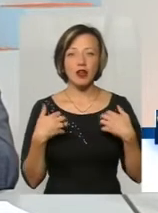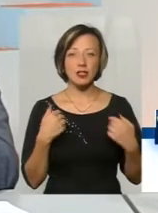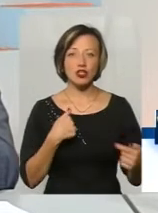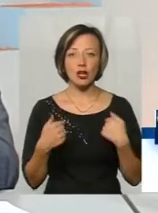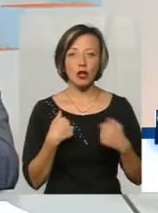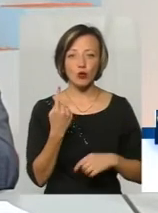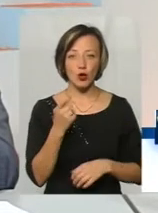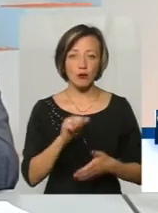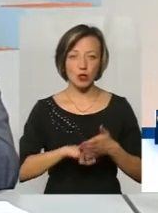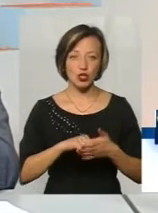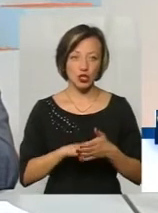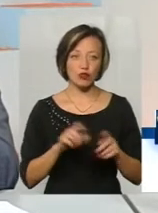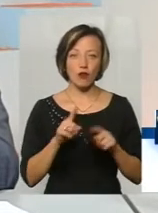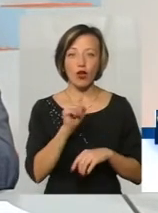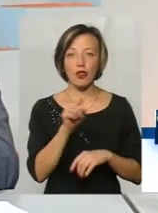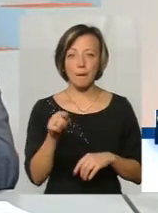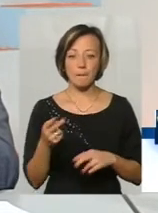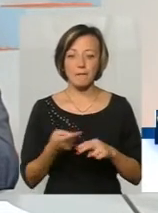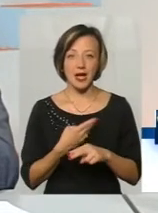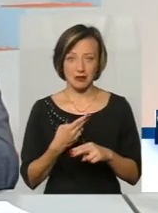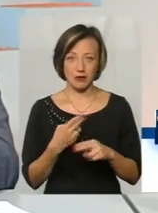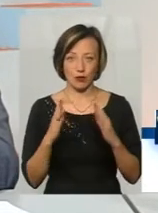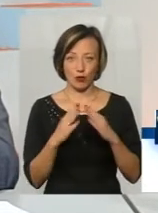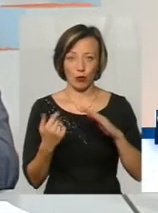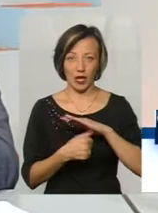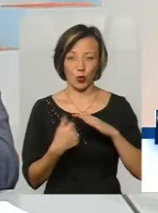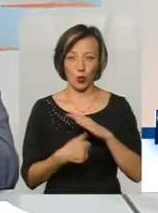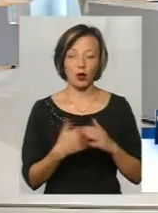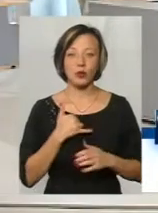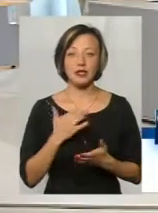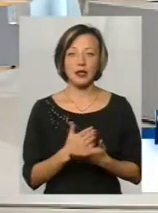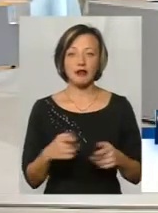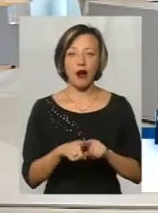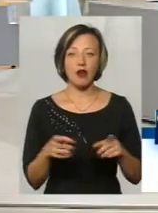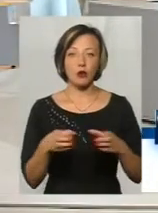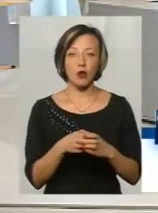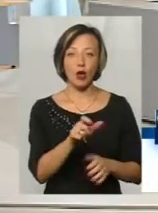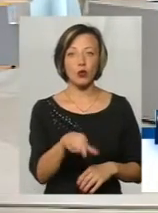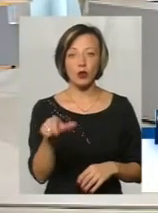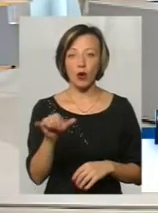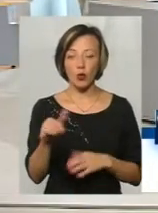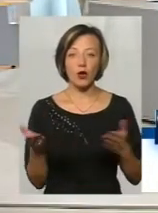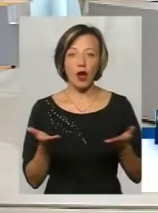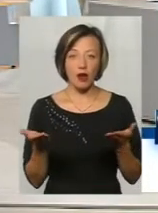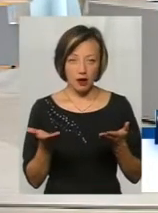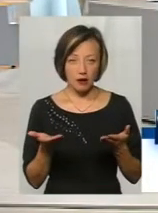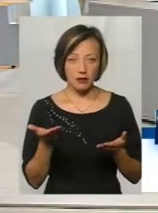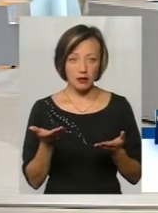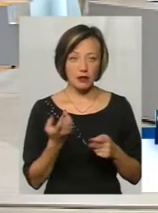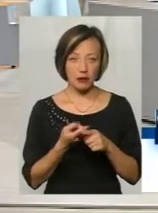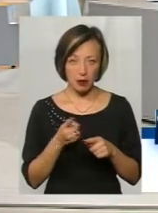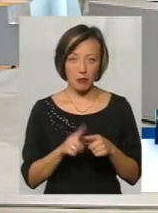по одній причині, що вони безпритульні. Ви розумієте, в нас є така категорія людей, в яких, певно, це